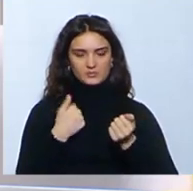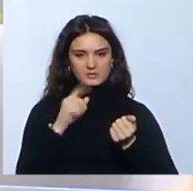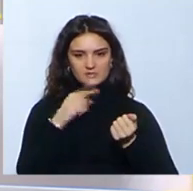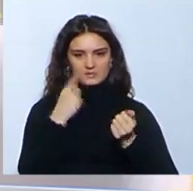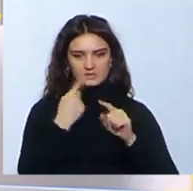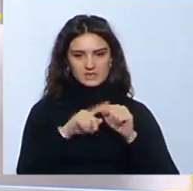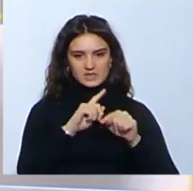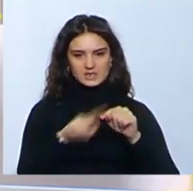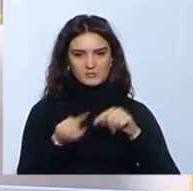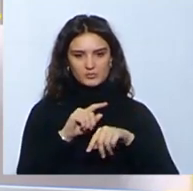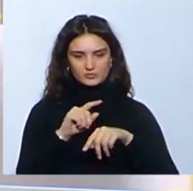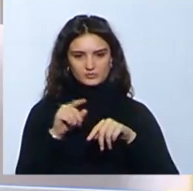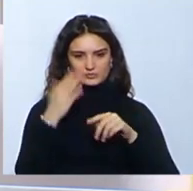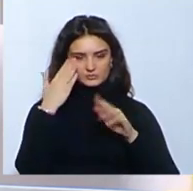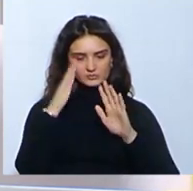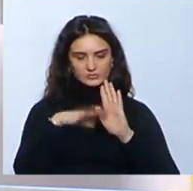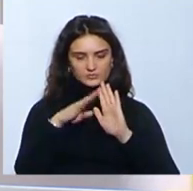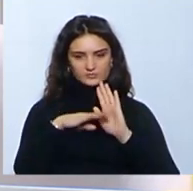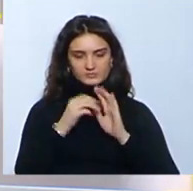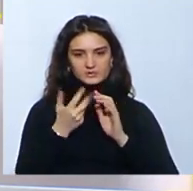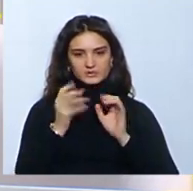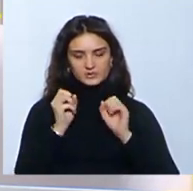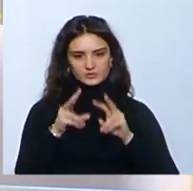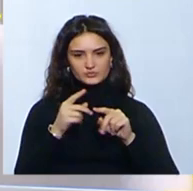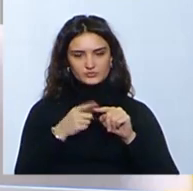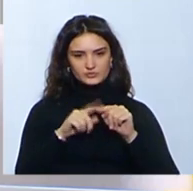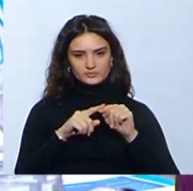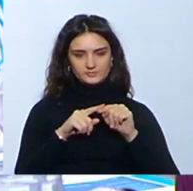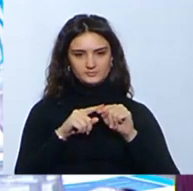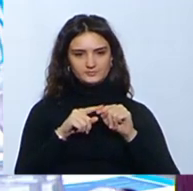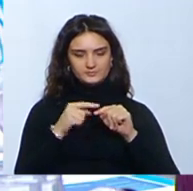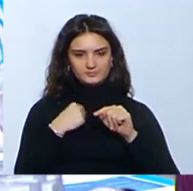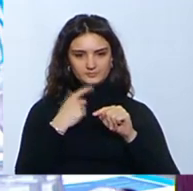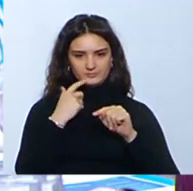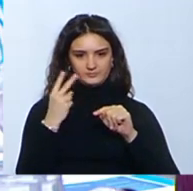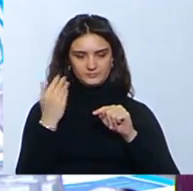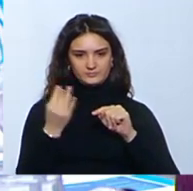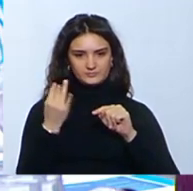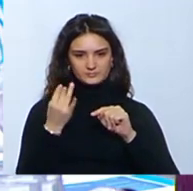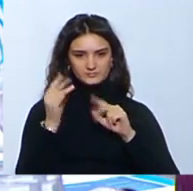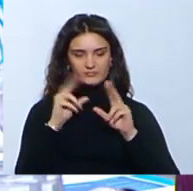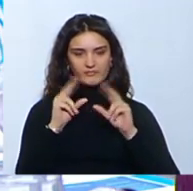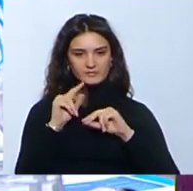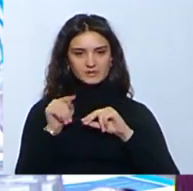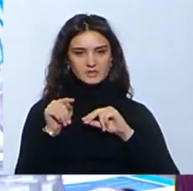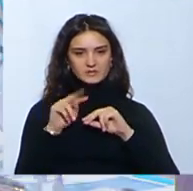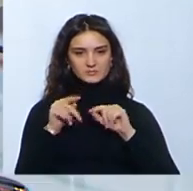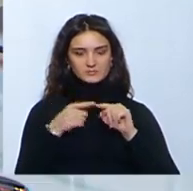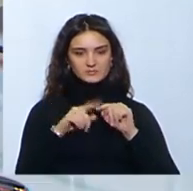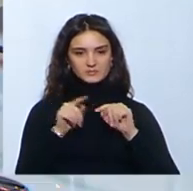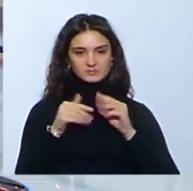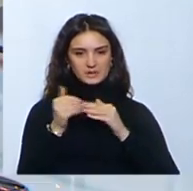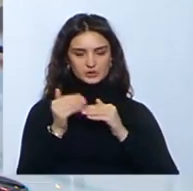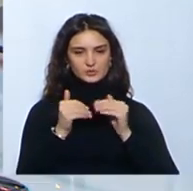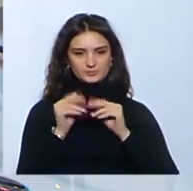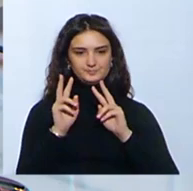აღნიშნეთ, ეს არის სასტრაფო რეჟიმით ჩამორეცხვა. რამდენად საშიშია უკაცრავად რომ გერთვებით, მაგრამ მე მაყურებლის ინტერესს ვითვალისწინებ ამ შემთხვევაში. ეს არის